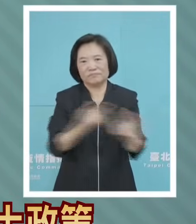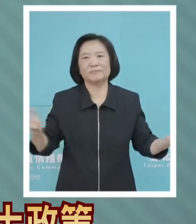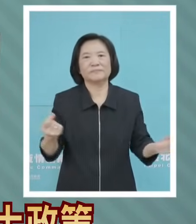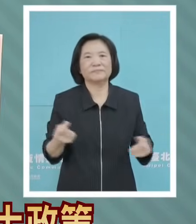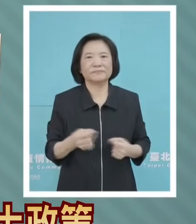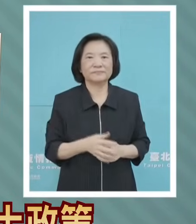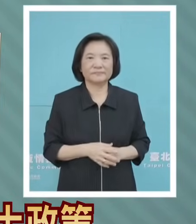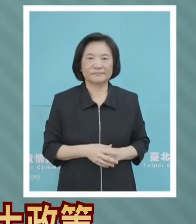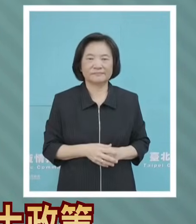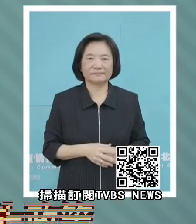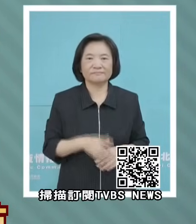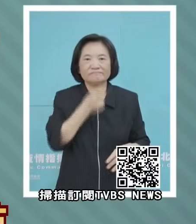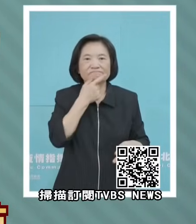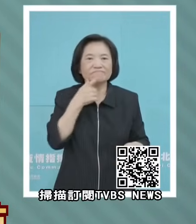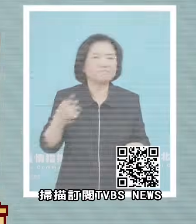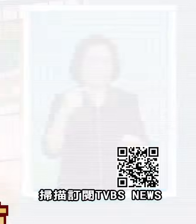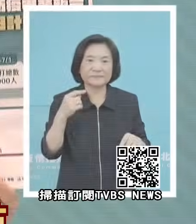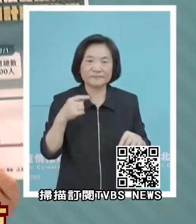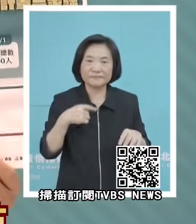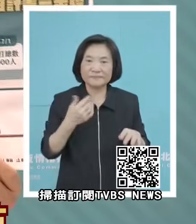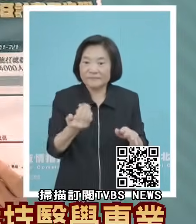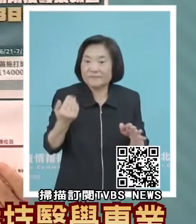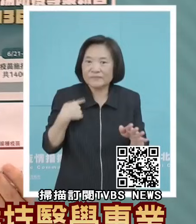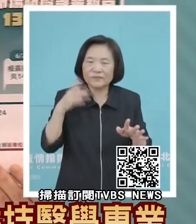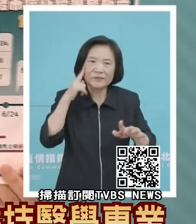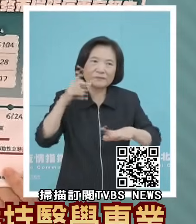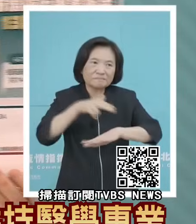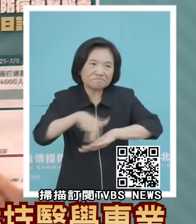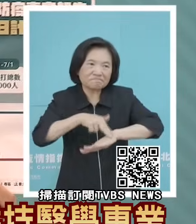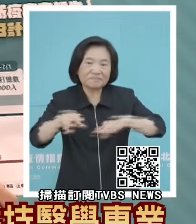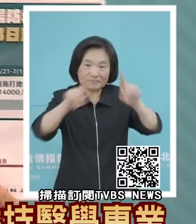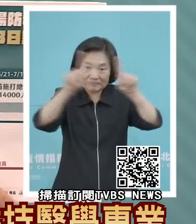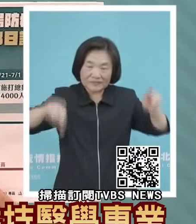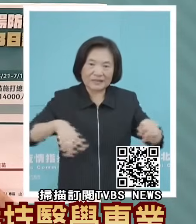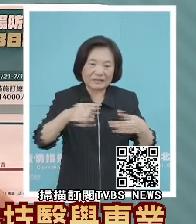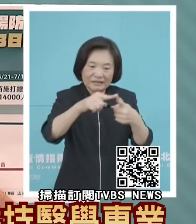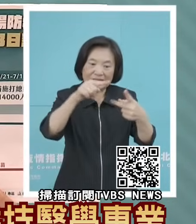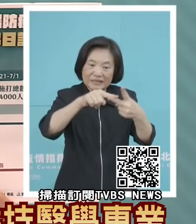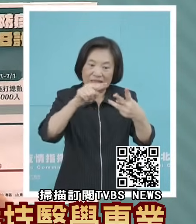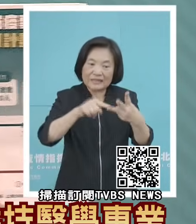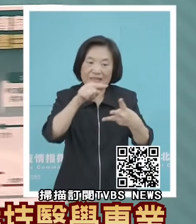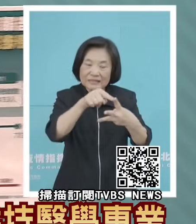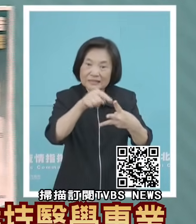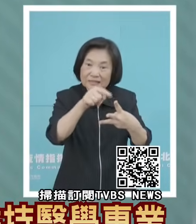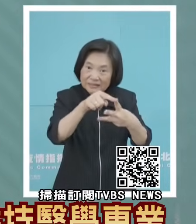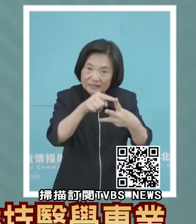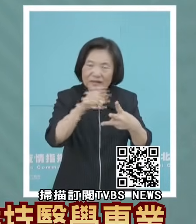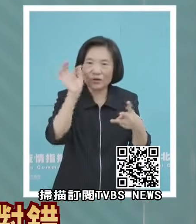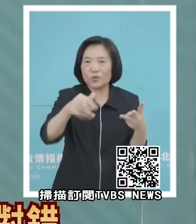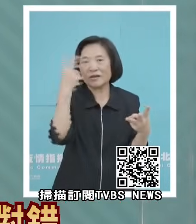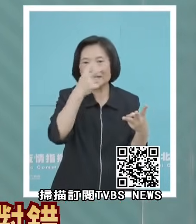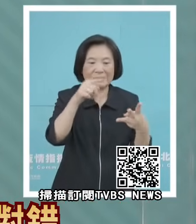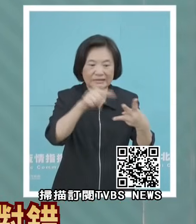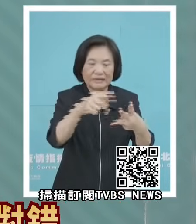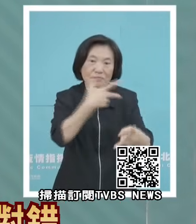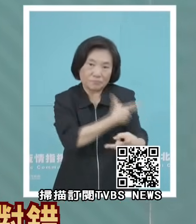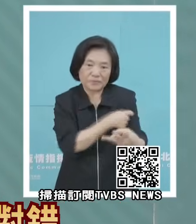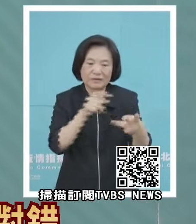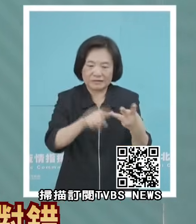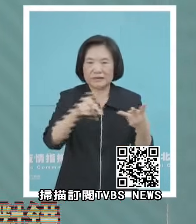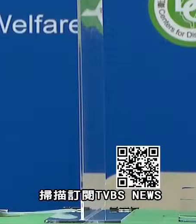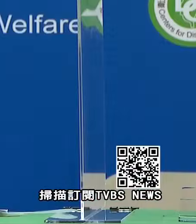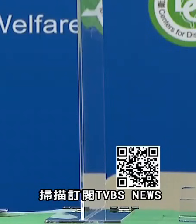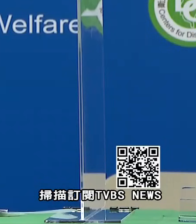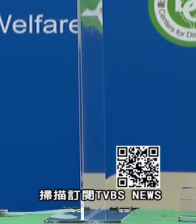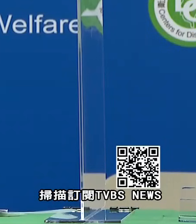土政策你知道吗，就全部给他打疫苗。当时在设计这个流程你知道吗，这也是 秉持我们